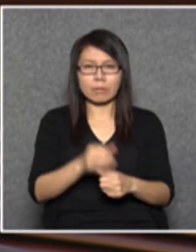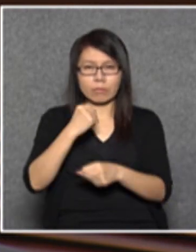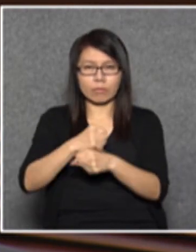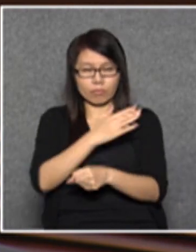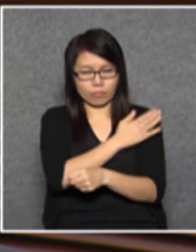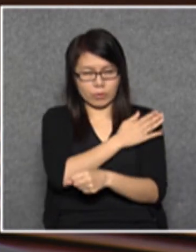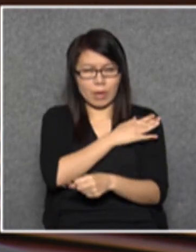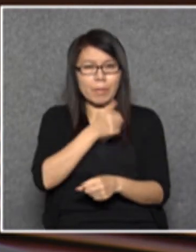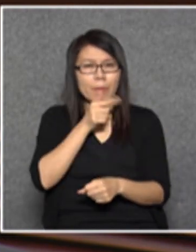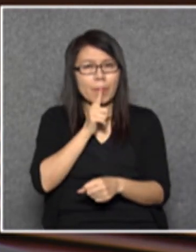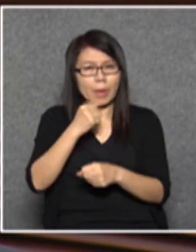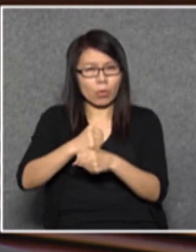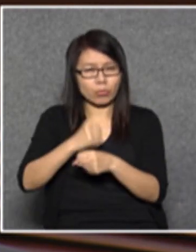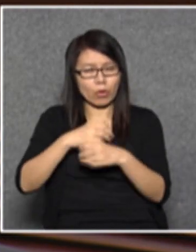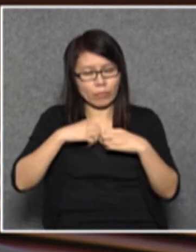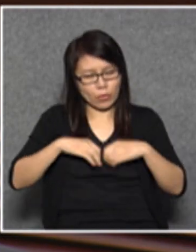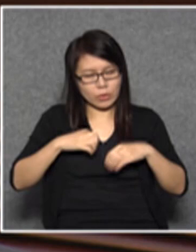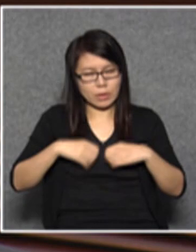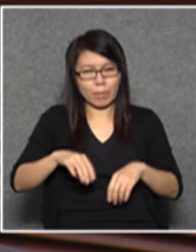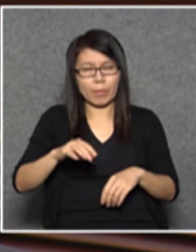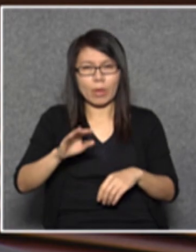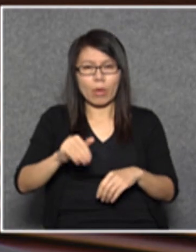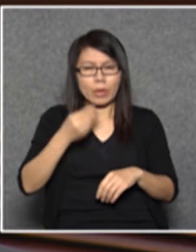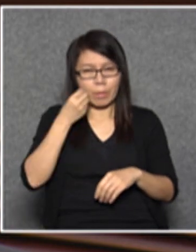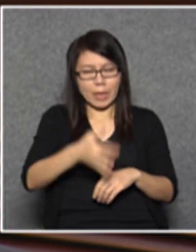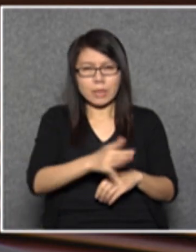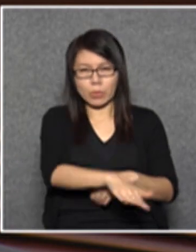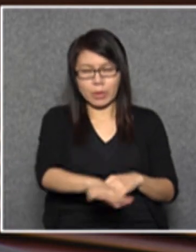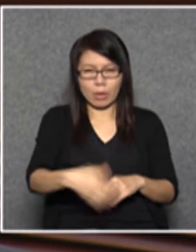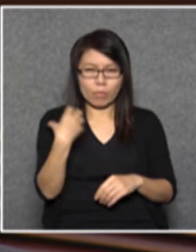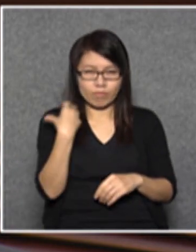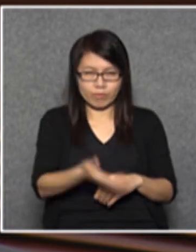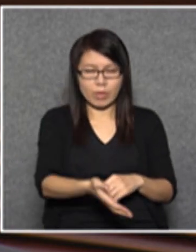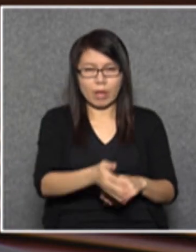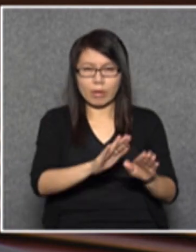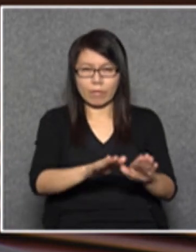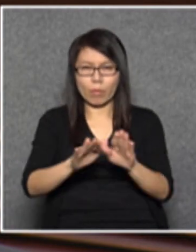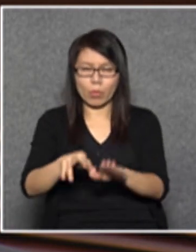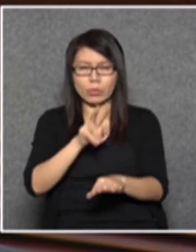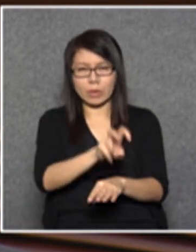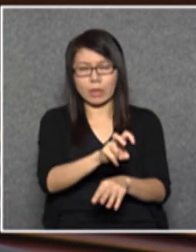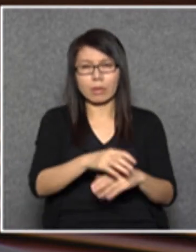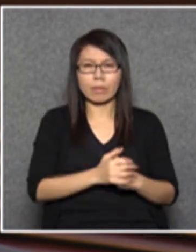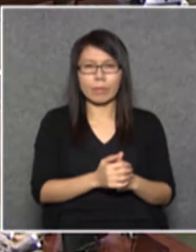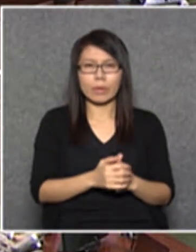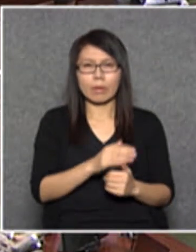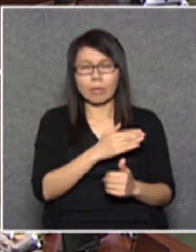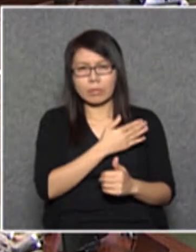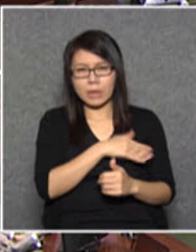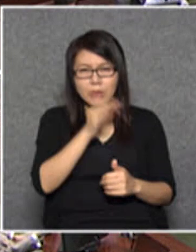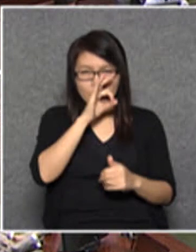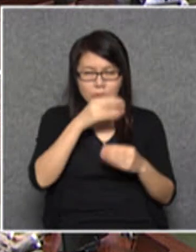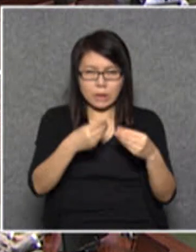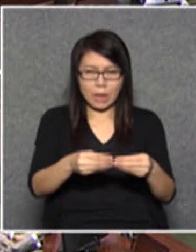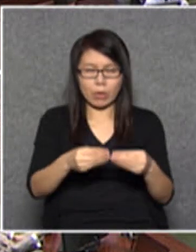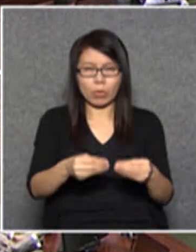家長提供安心讓小孩子的日託服務這個角度來講，無論是從幼兒教育界